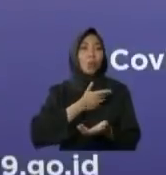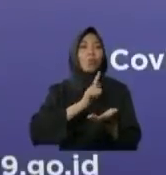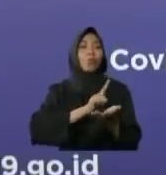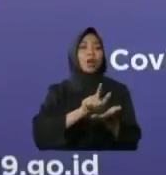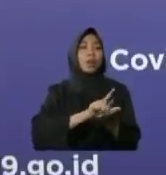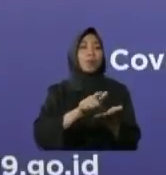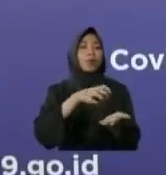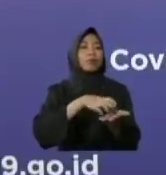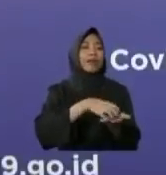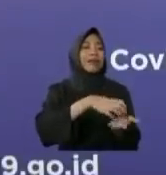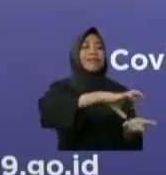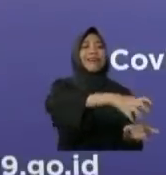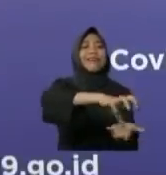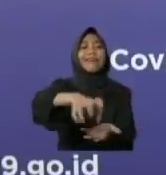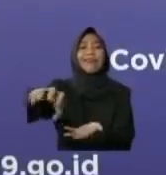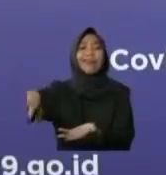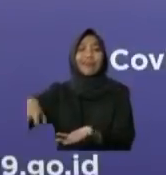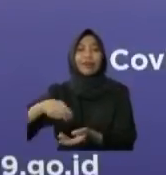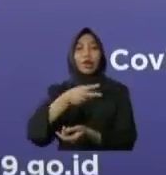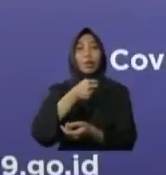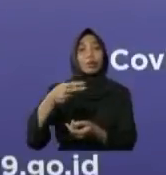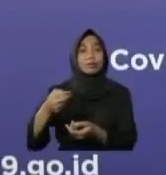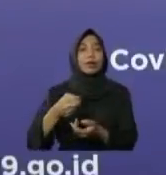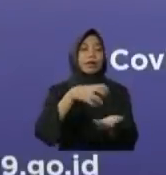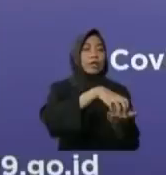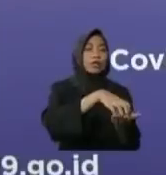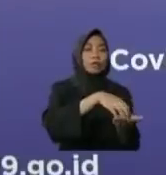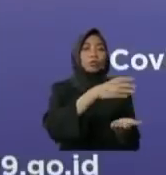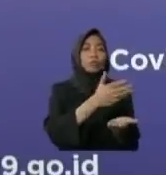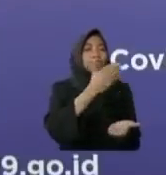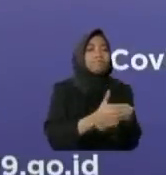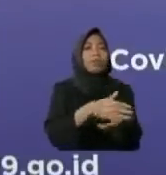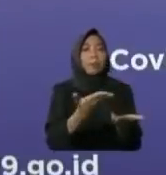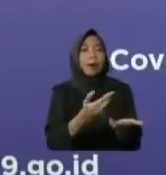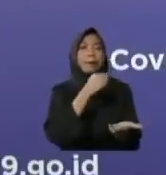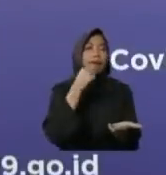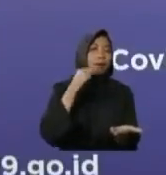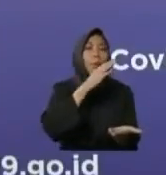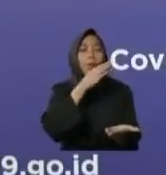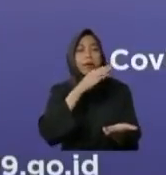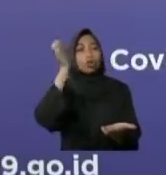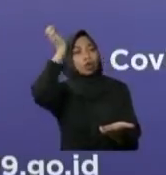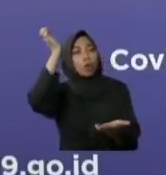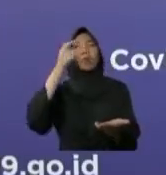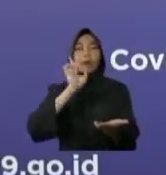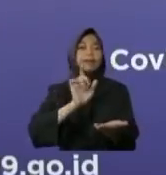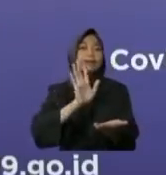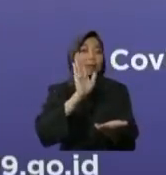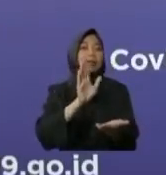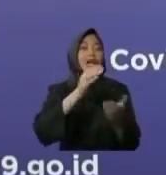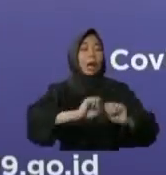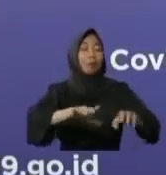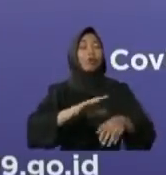status daerah di seluruh wilayah tanah air berbasis pada perhitungan yang dilakukan di